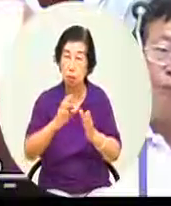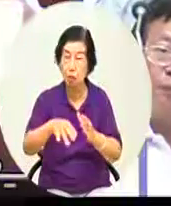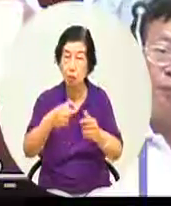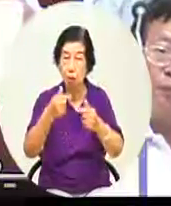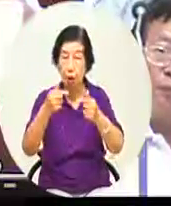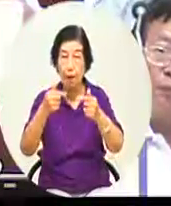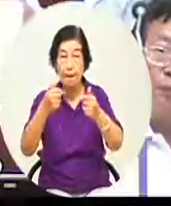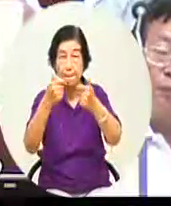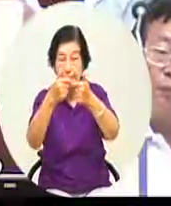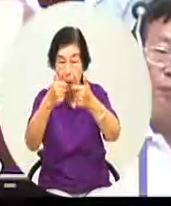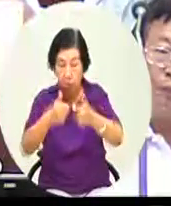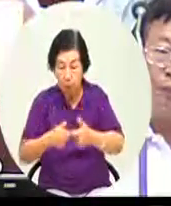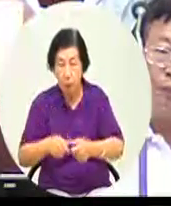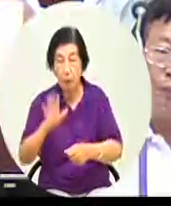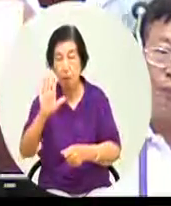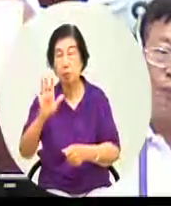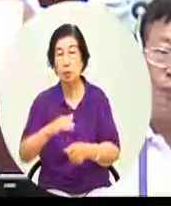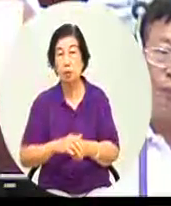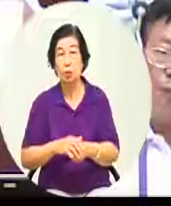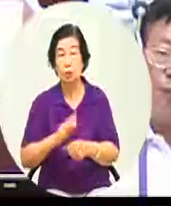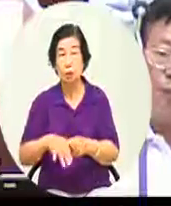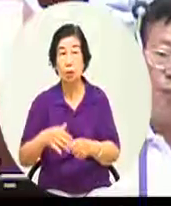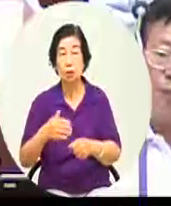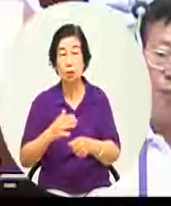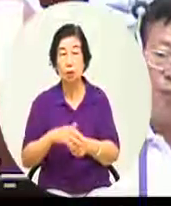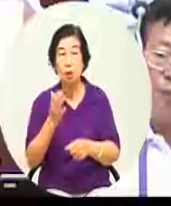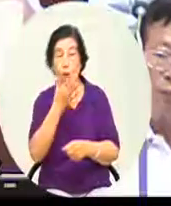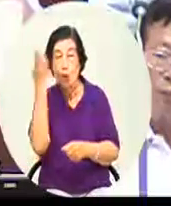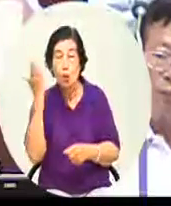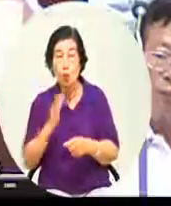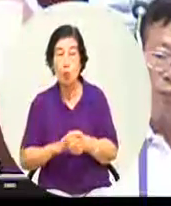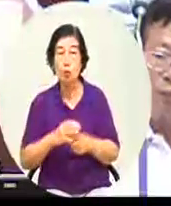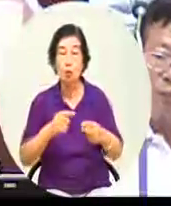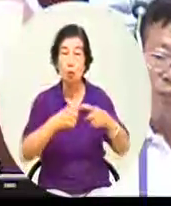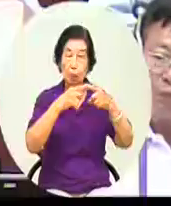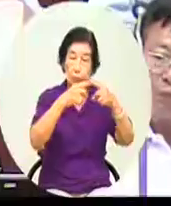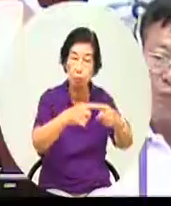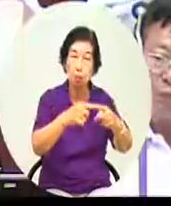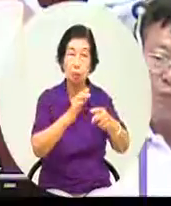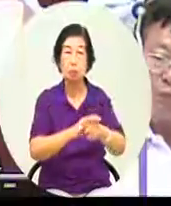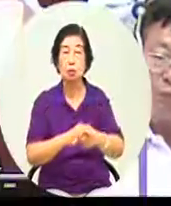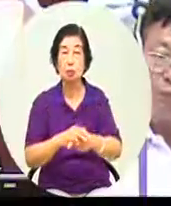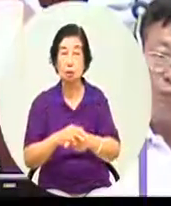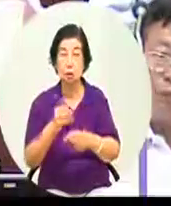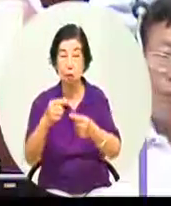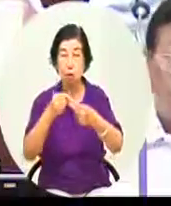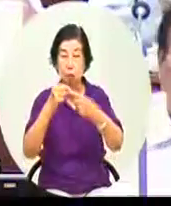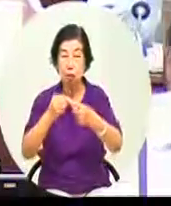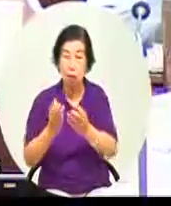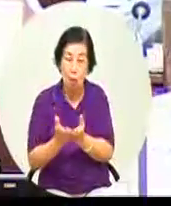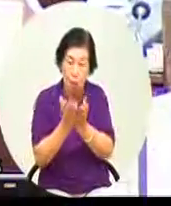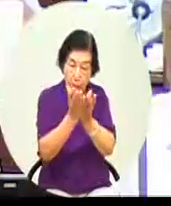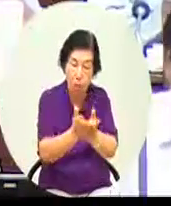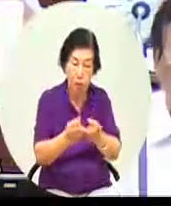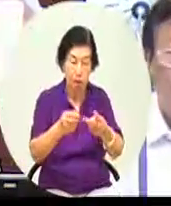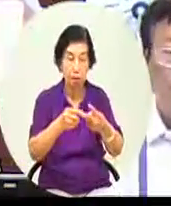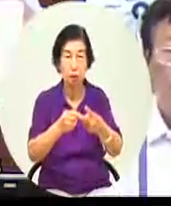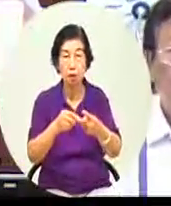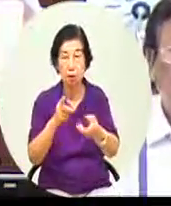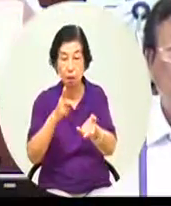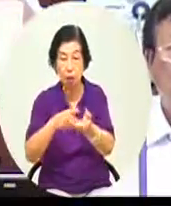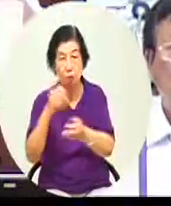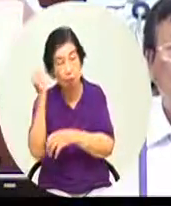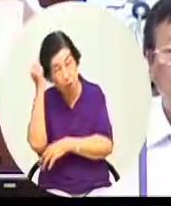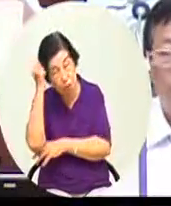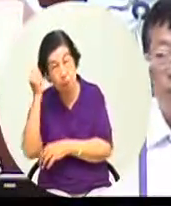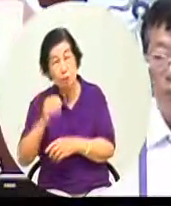所以我们也让游客除了泛舟以外，他们还能留下来过夜，所以当地的这个旅宿业者在那个时候其实都是客